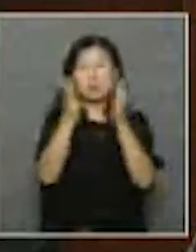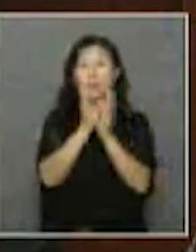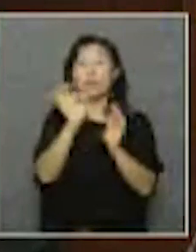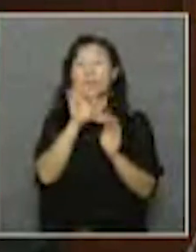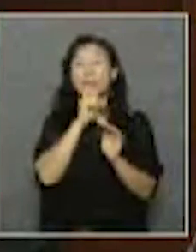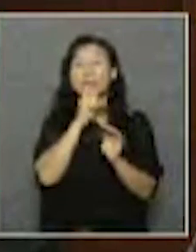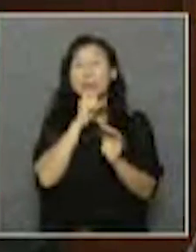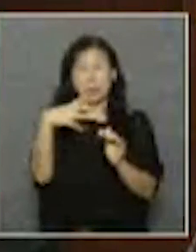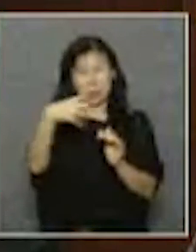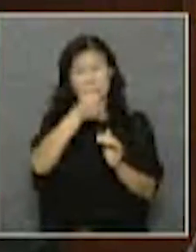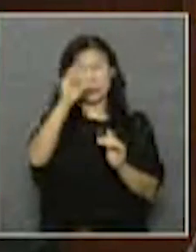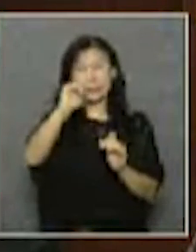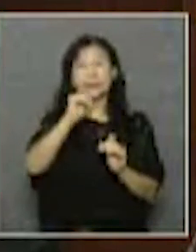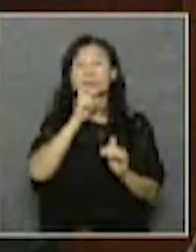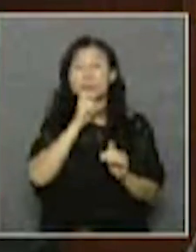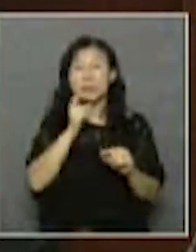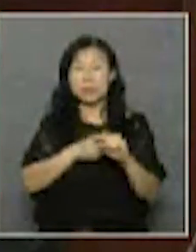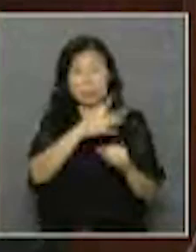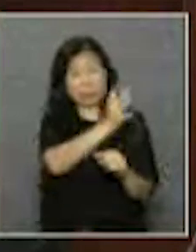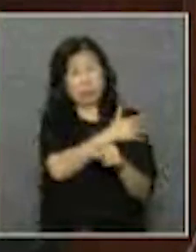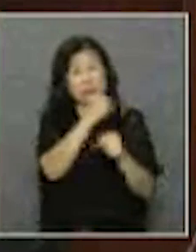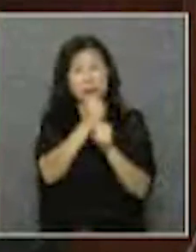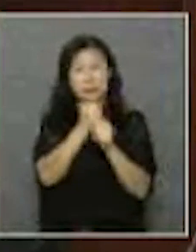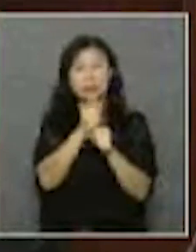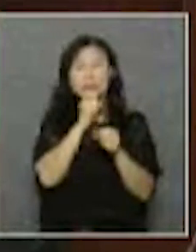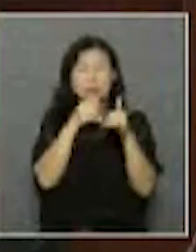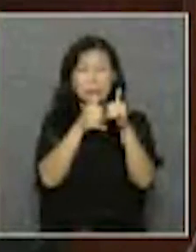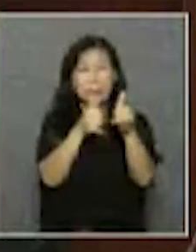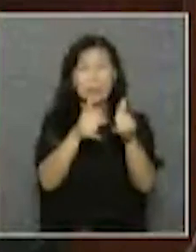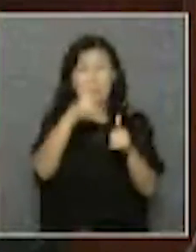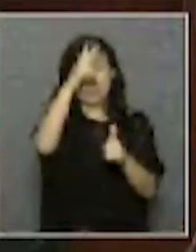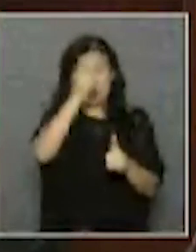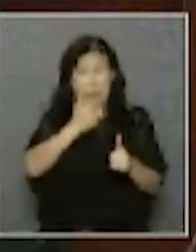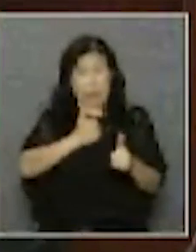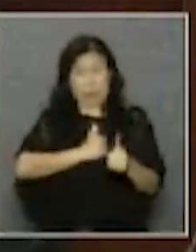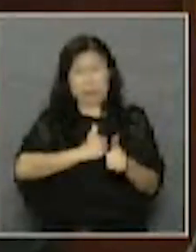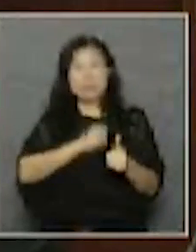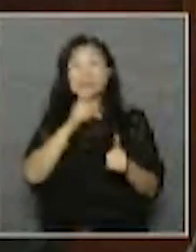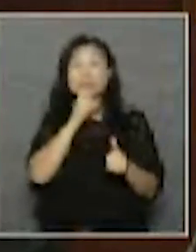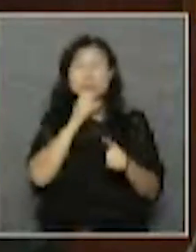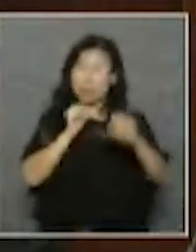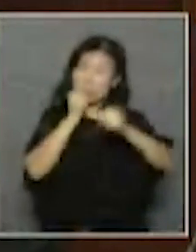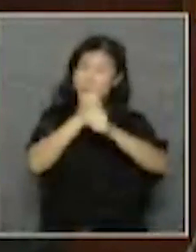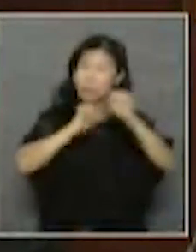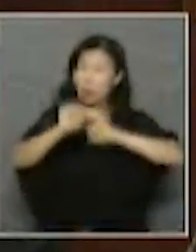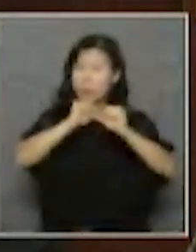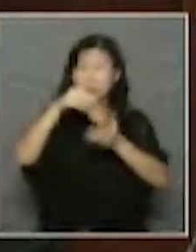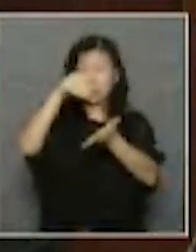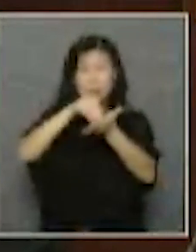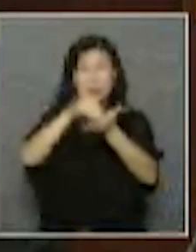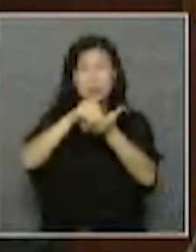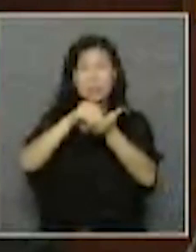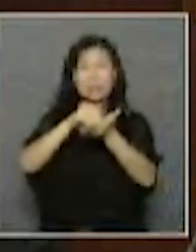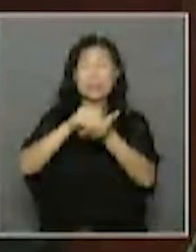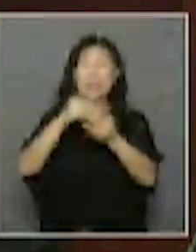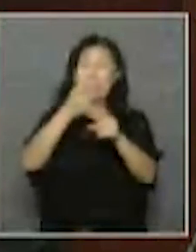嘅權利，亦都冇個職責係根據個官員嘅表現咧嚟釐定佢嘅薪酬嘅。呢、這個並不是我